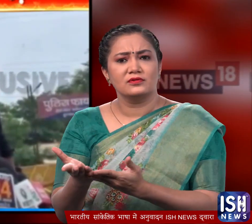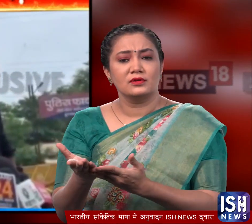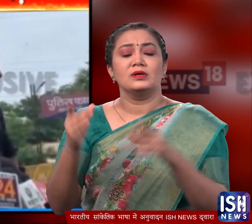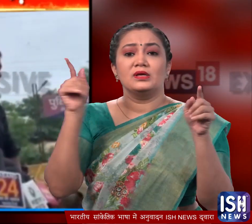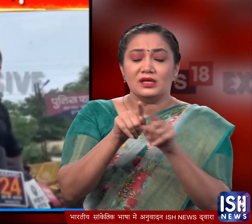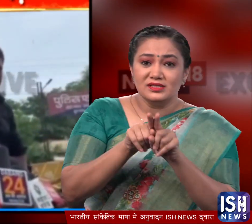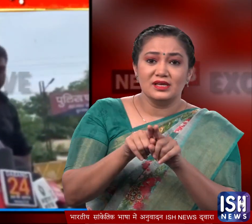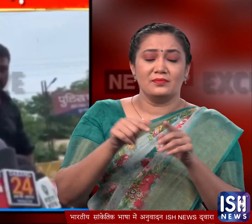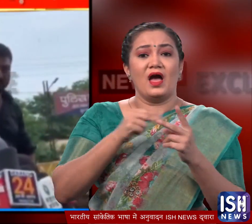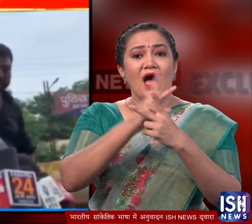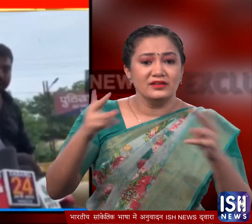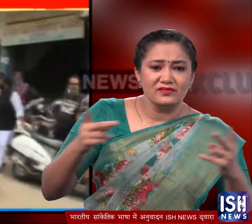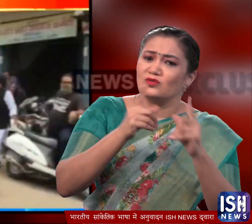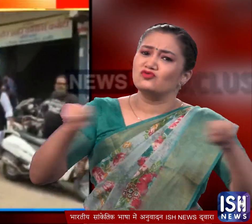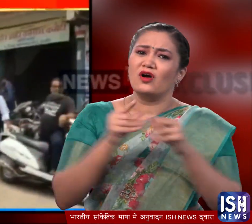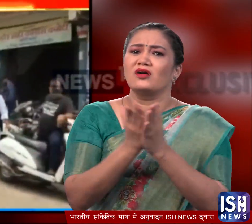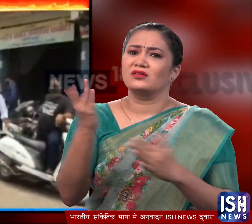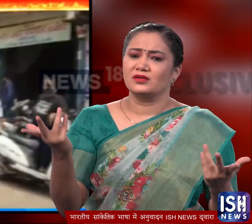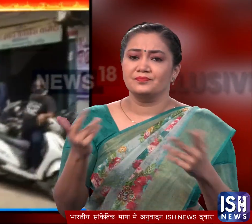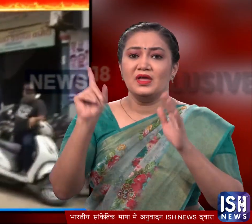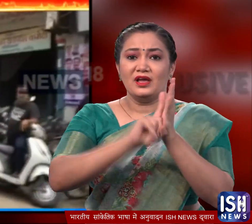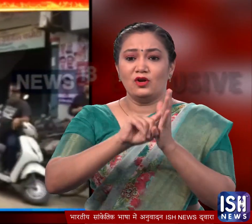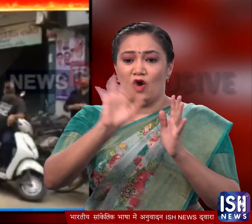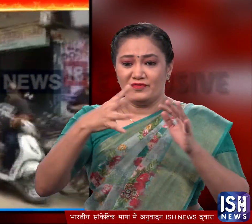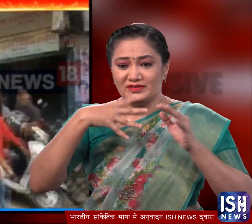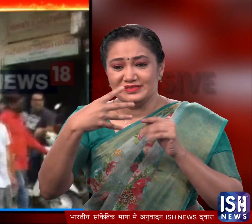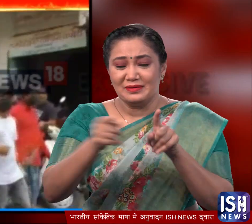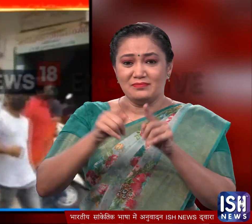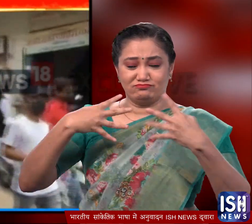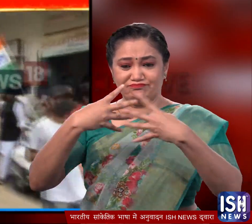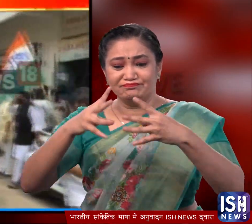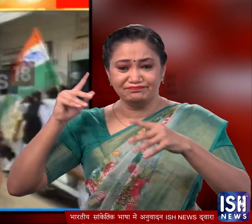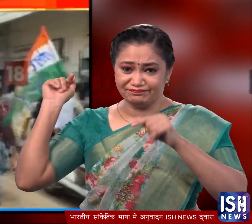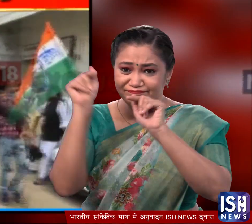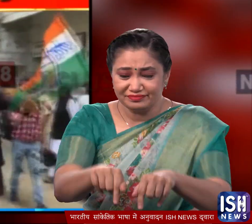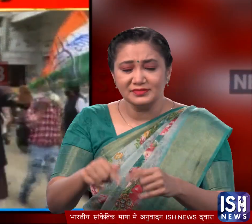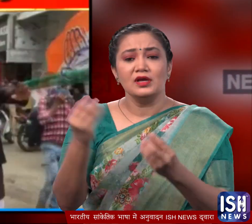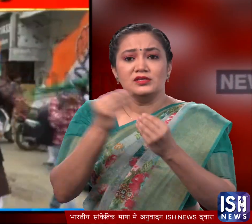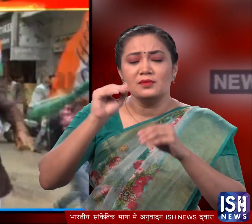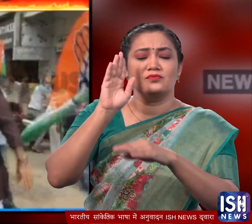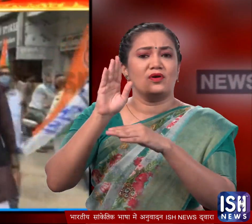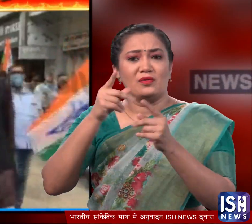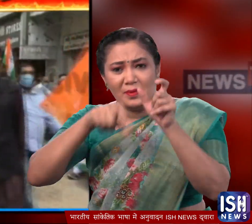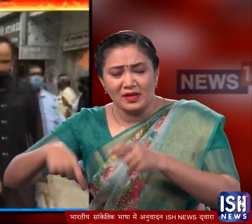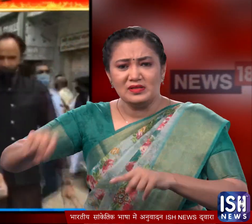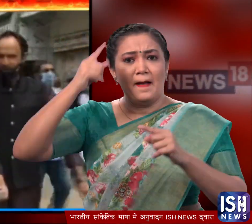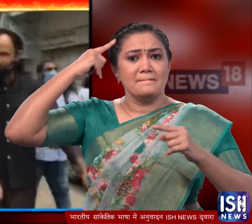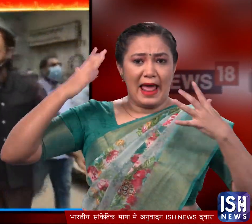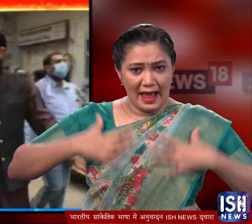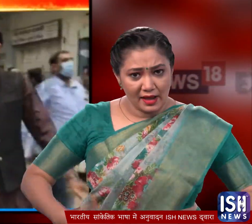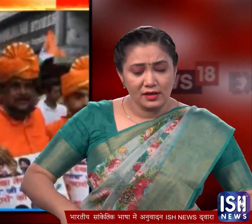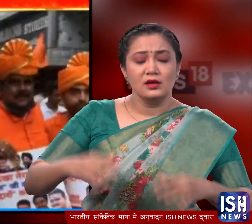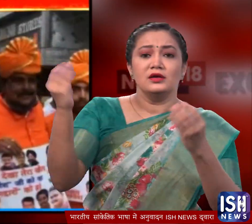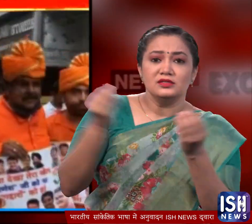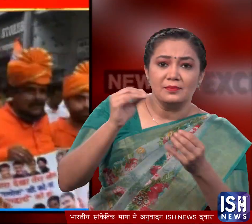एक तरफ इस तरह की हठधर्मिता। कलेक्टर के दफ्तर का घेराव करने निकले कांग्रेस कार्यकर्ताओं में कुछ ने विरोध जताने के लिए काले कपड़े